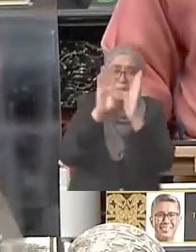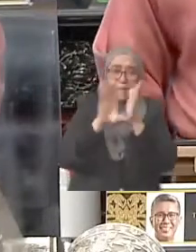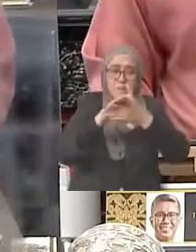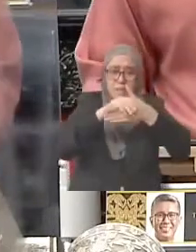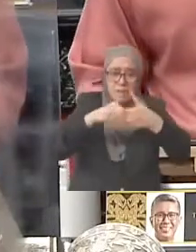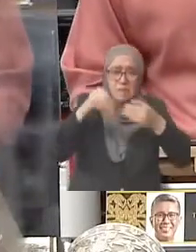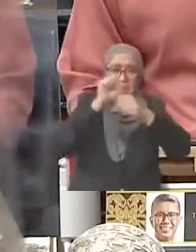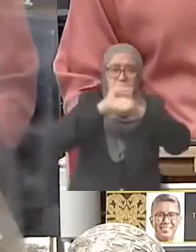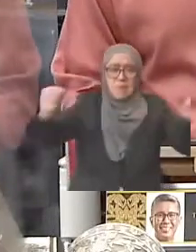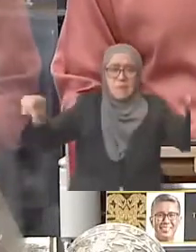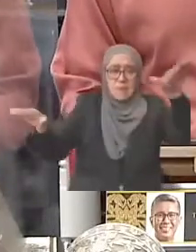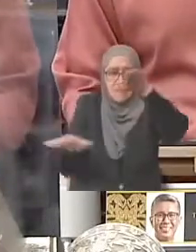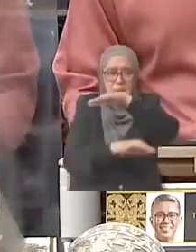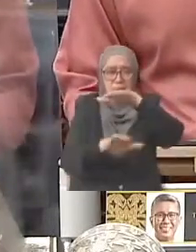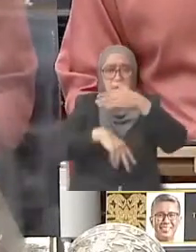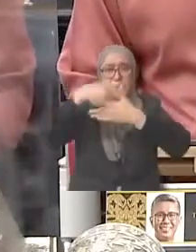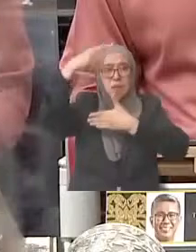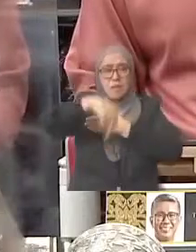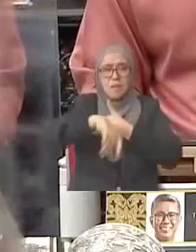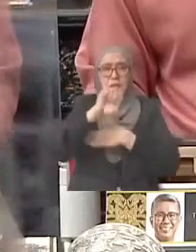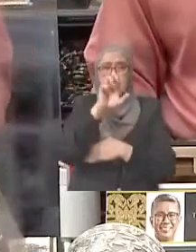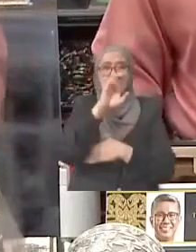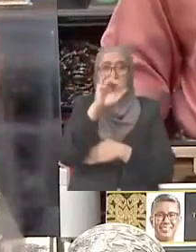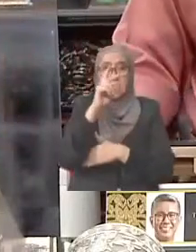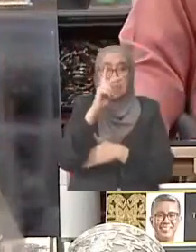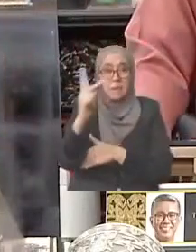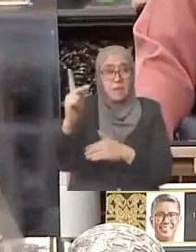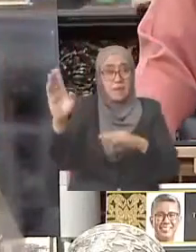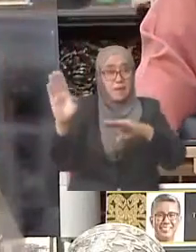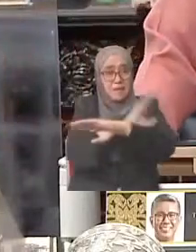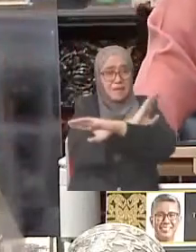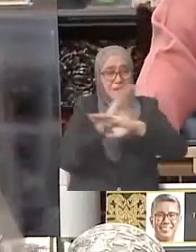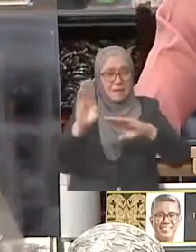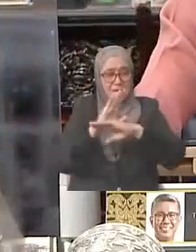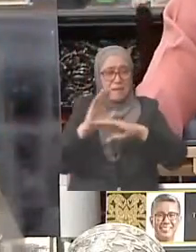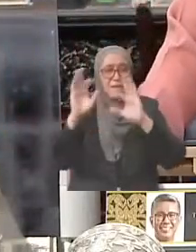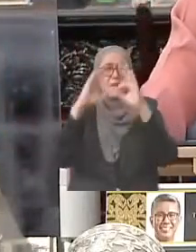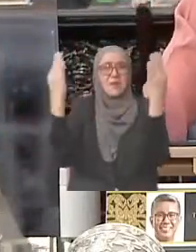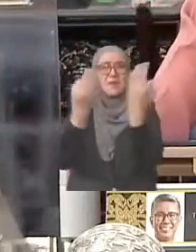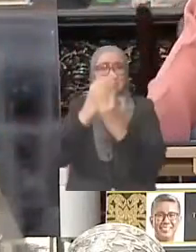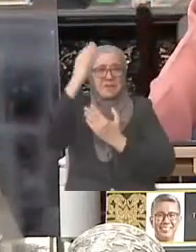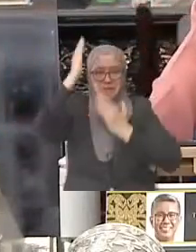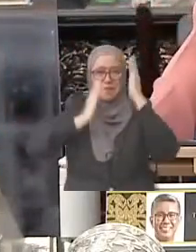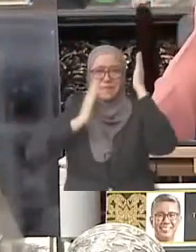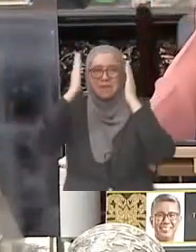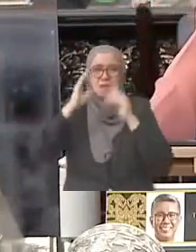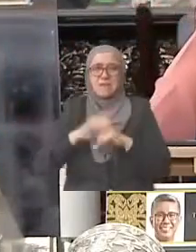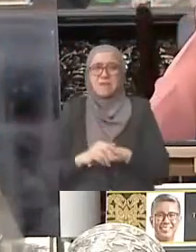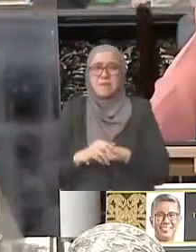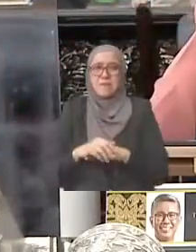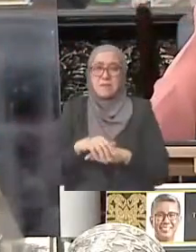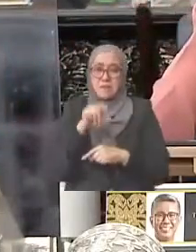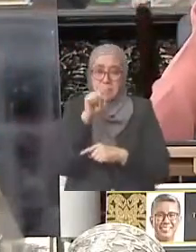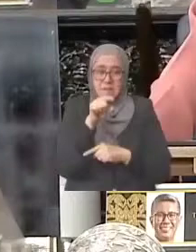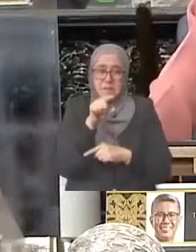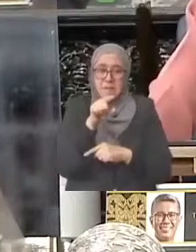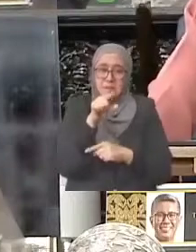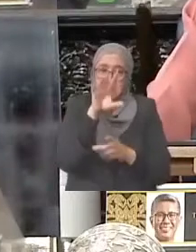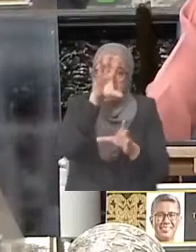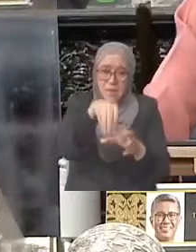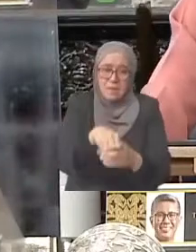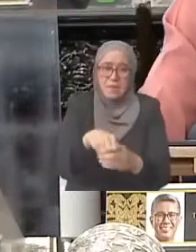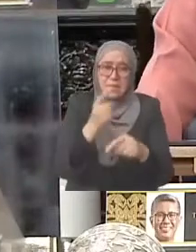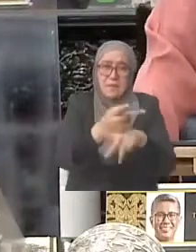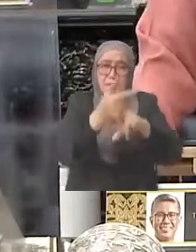dibawah program Semarak Niaga keluarga please atau semaraknya ke skim pembiayaan ini merangkumi pinjaman langsung